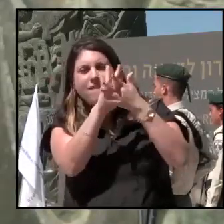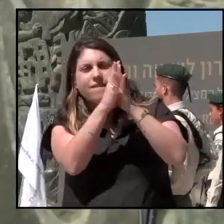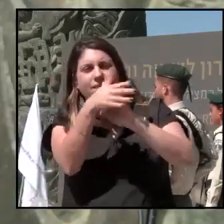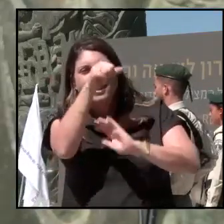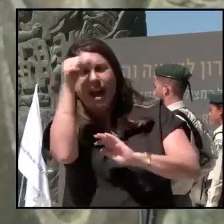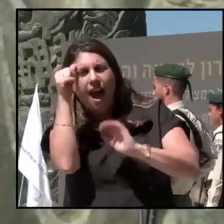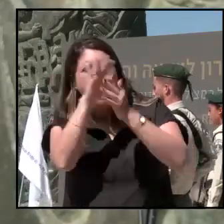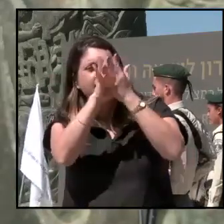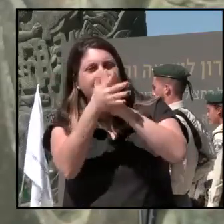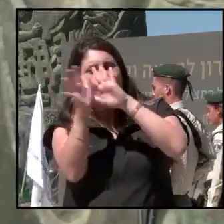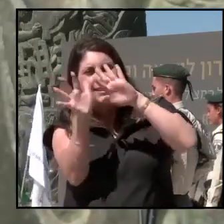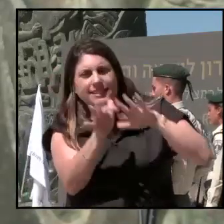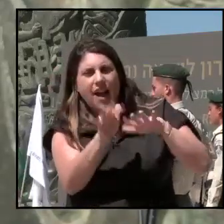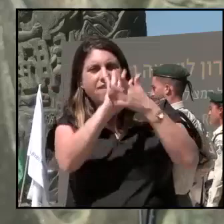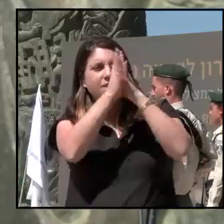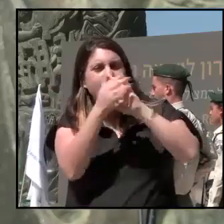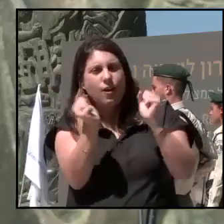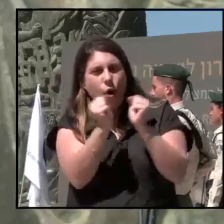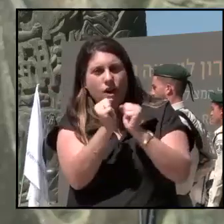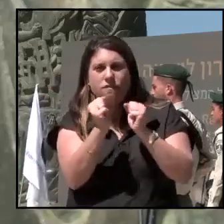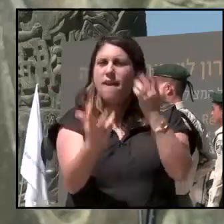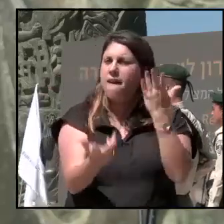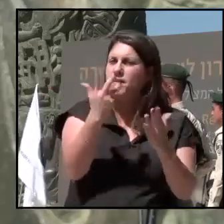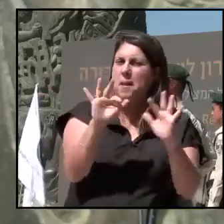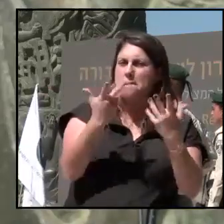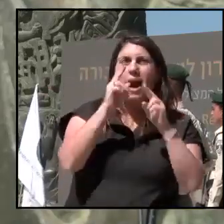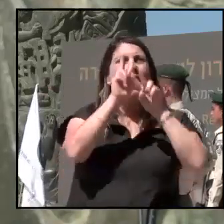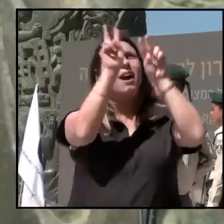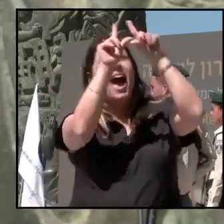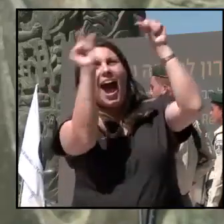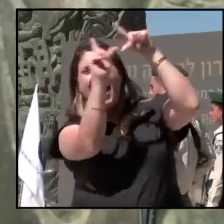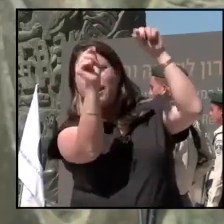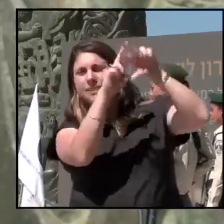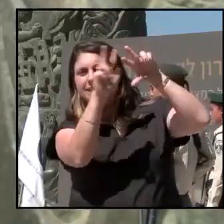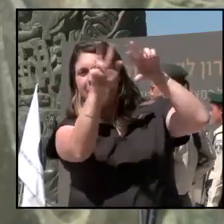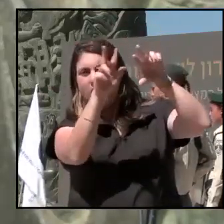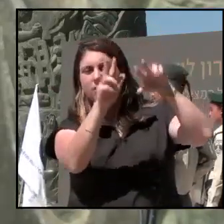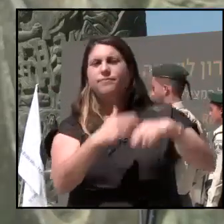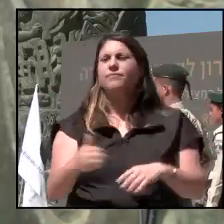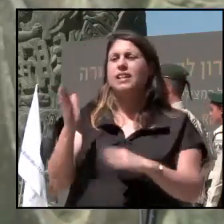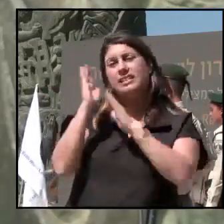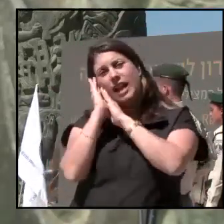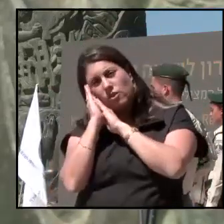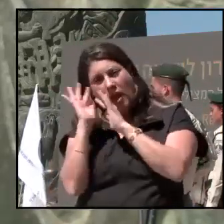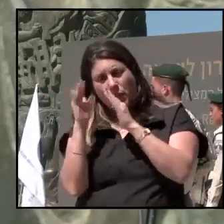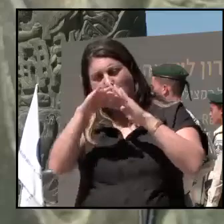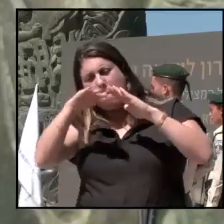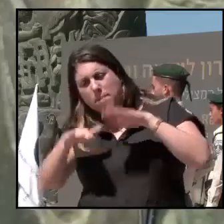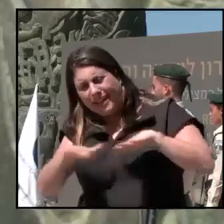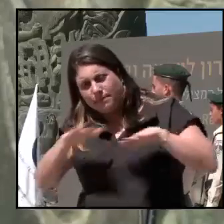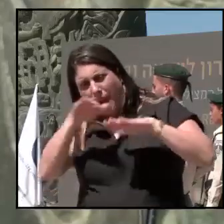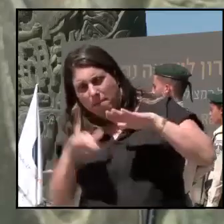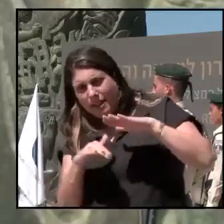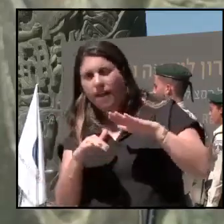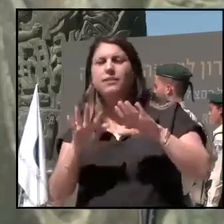וסתיו לחורף. ההבדל היחיד היה צבע אלים גבוה בעצים. ישנו מספר פעמים מתחת לרצפה כאשר